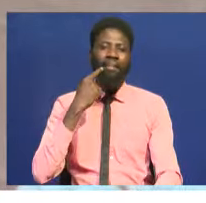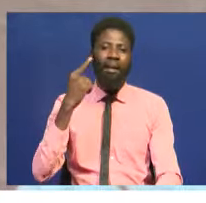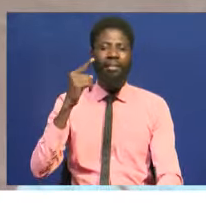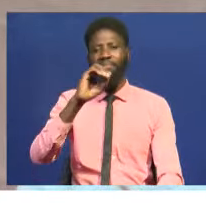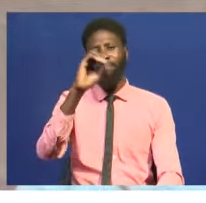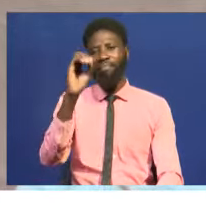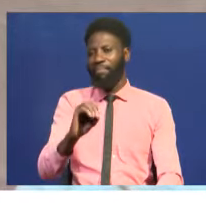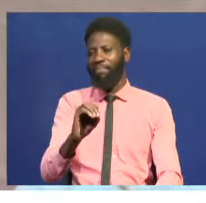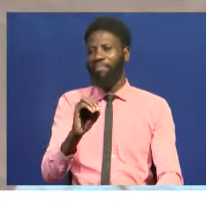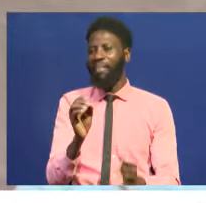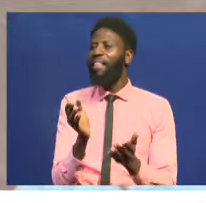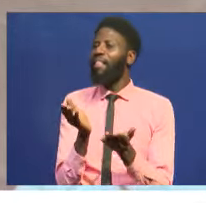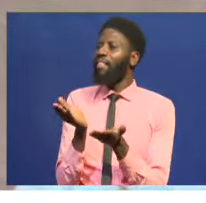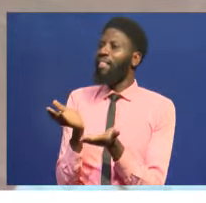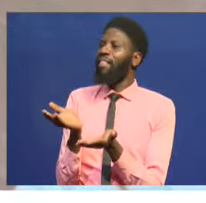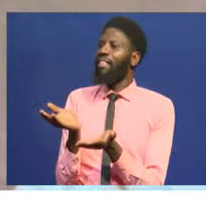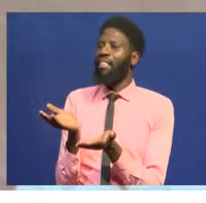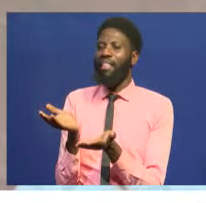Wakati